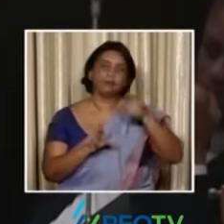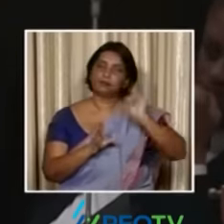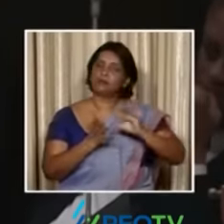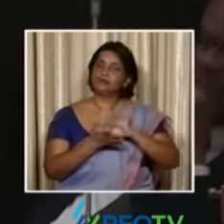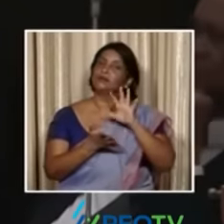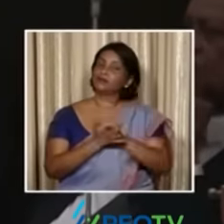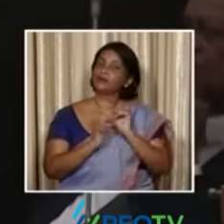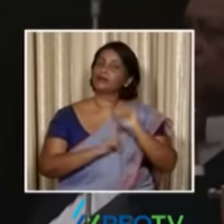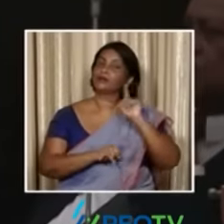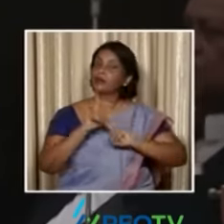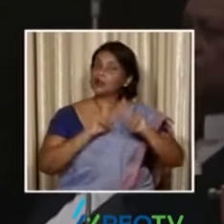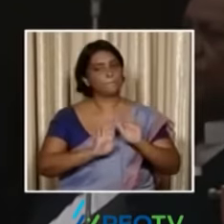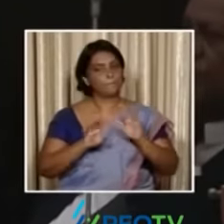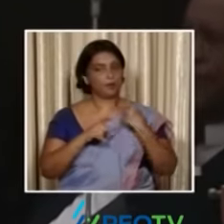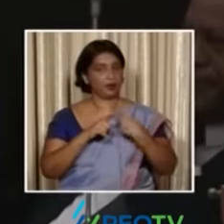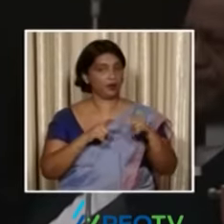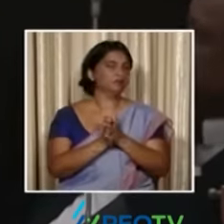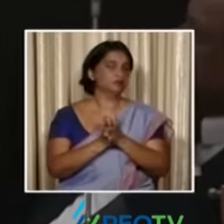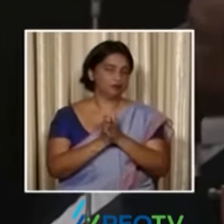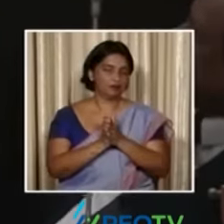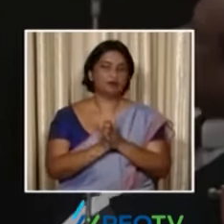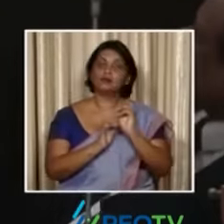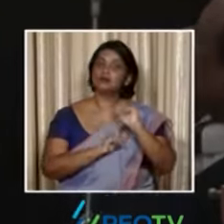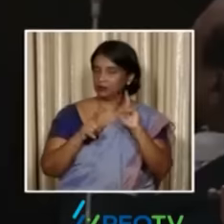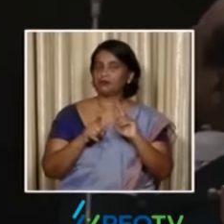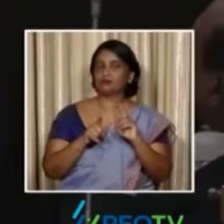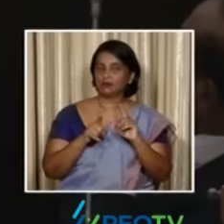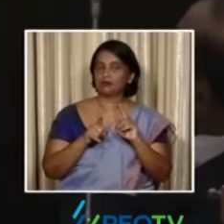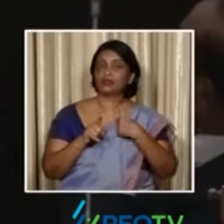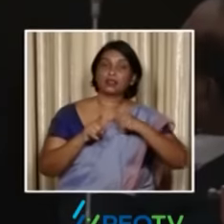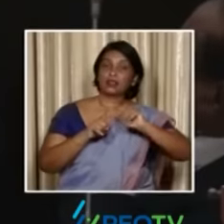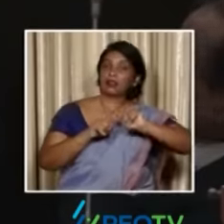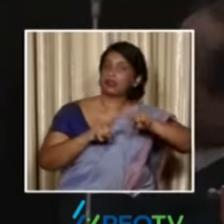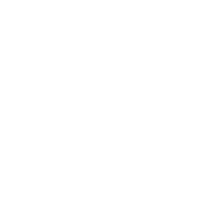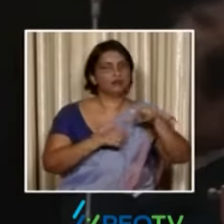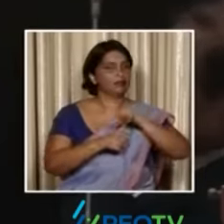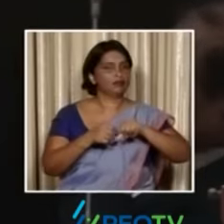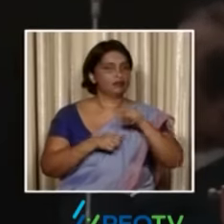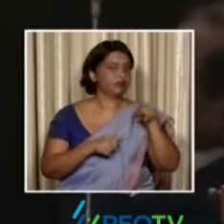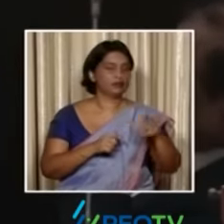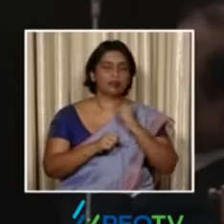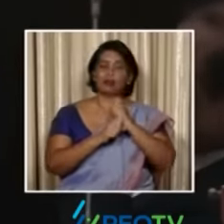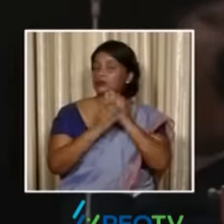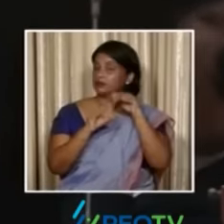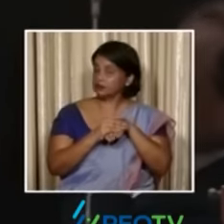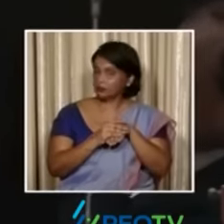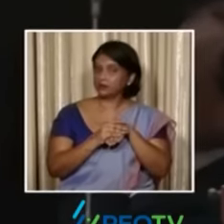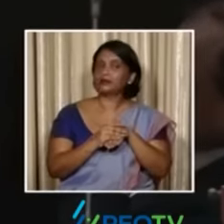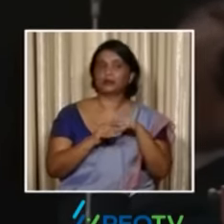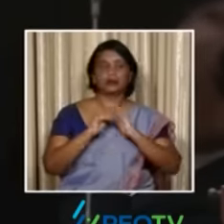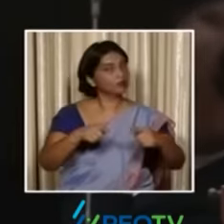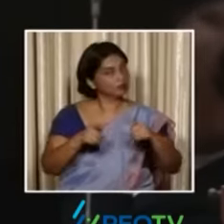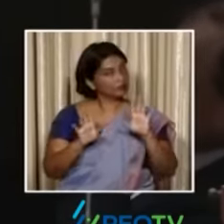තීරණ පාර්ලිමේන්තු පාලනයට පමණක් යටත් වේ. පාර්ලිමේන්තු හැර වෙන කිසිම ආයතනයකට ආණ්ඩු ක්‍රම සභාවේ